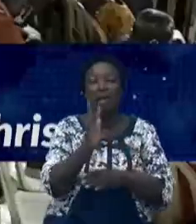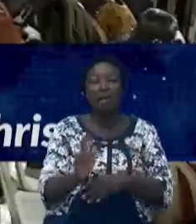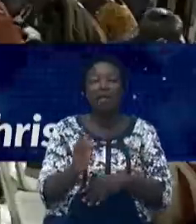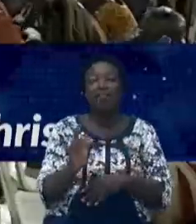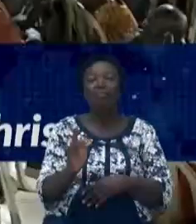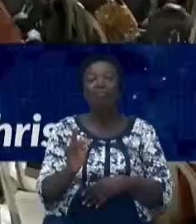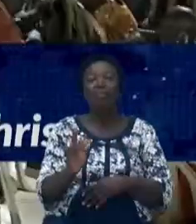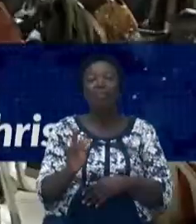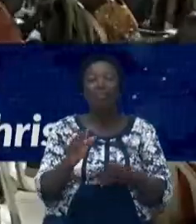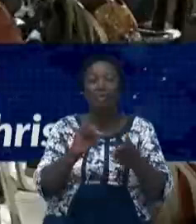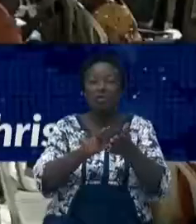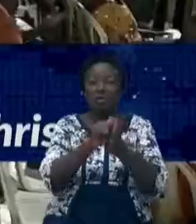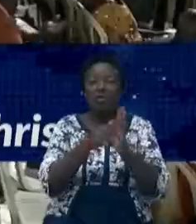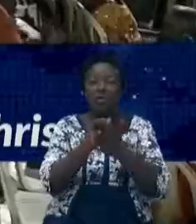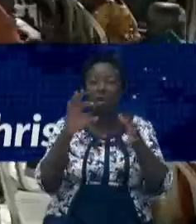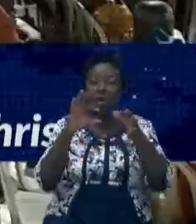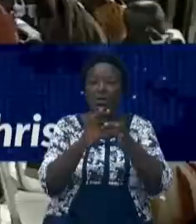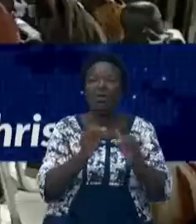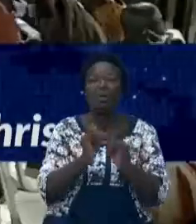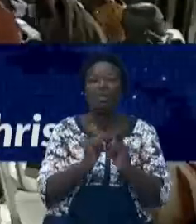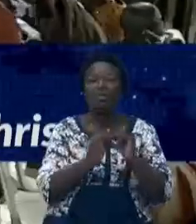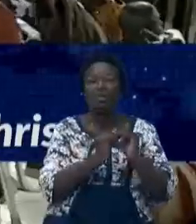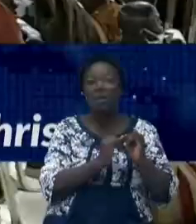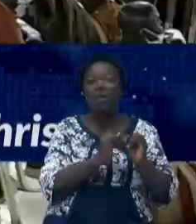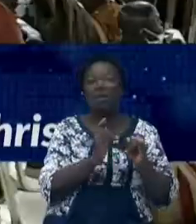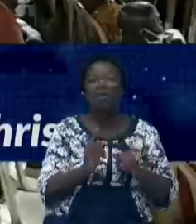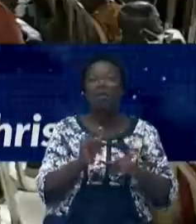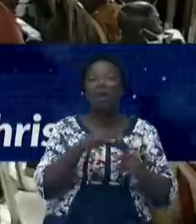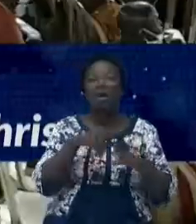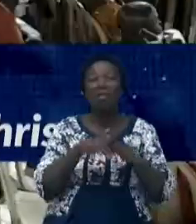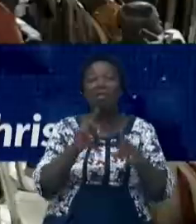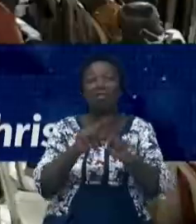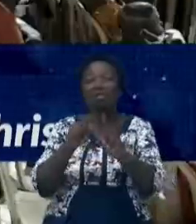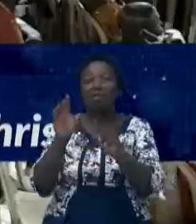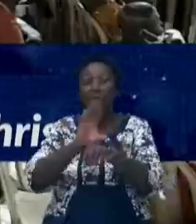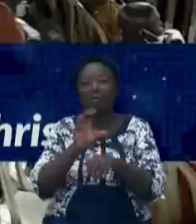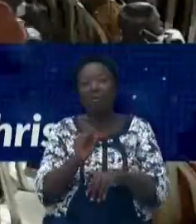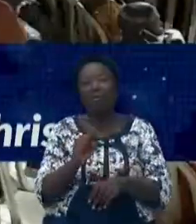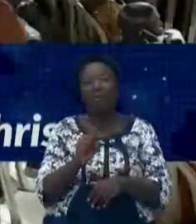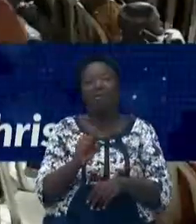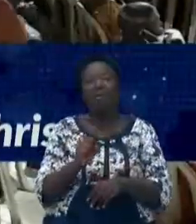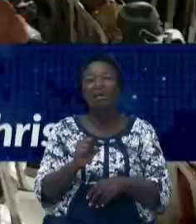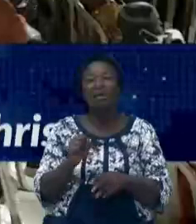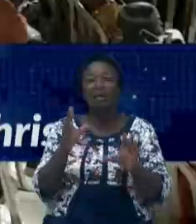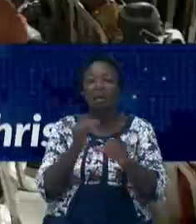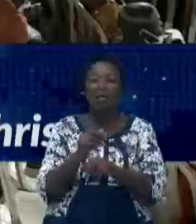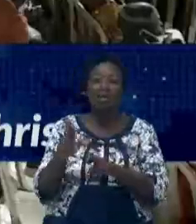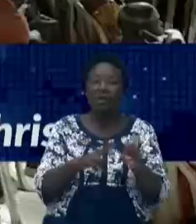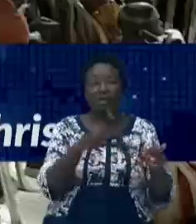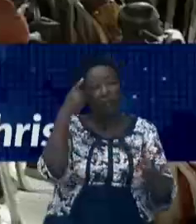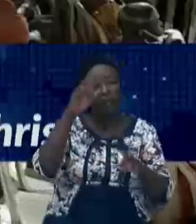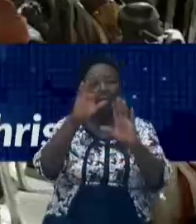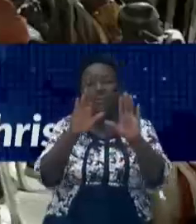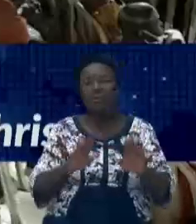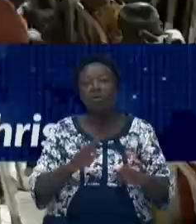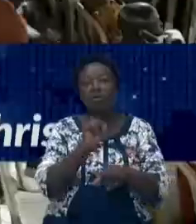soit donc un esprit de prière que l'homme de dieu reviendra bientôt pour prier pour la solution divine